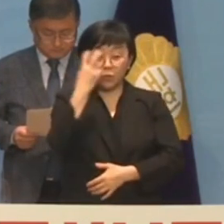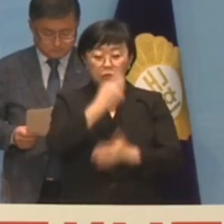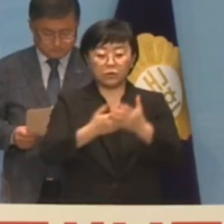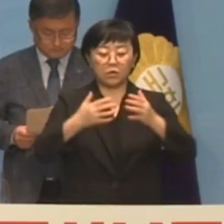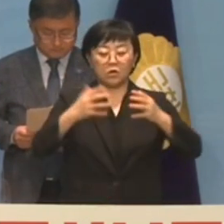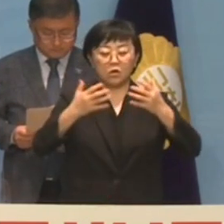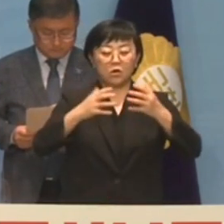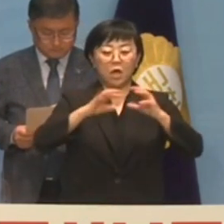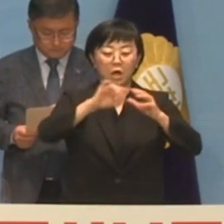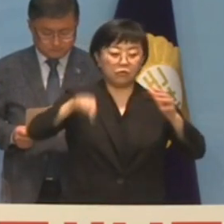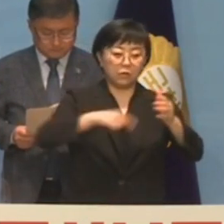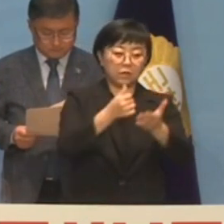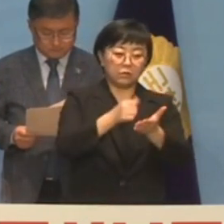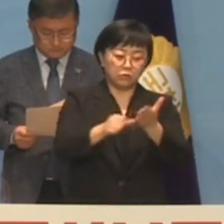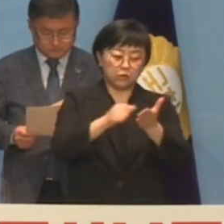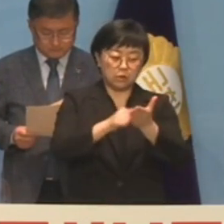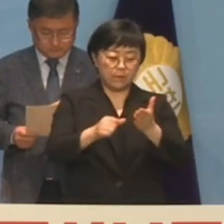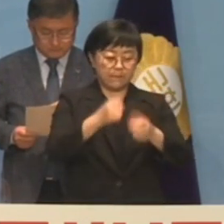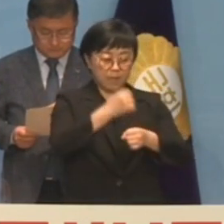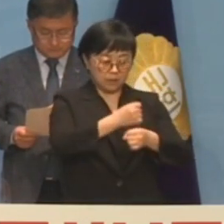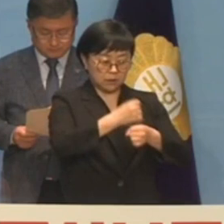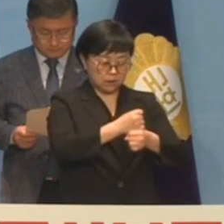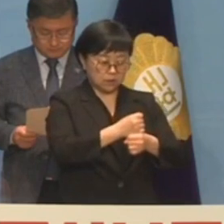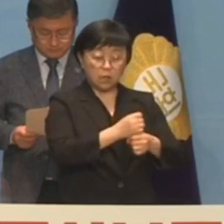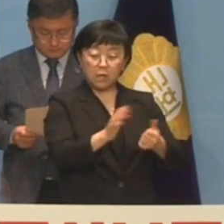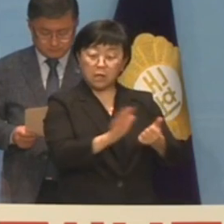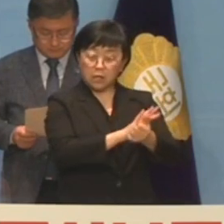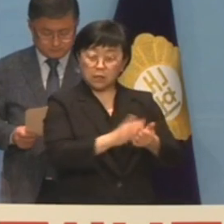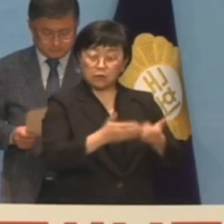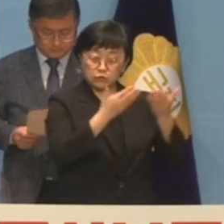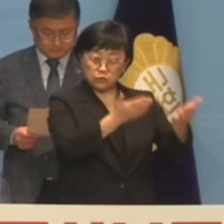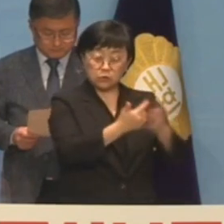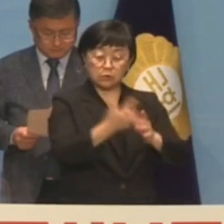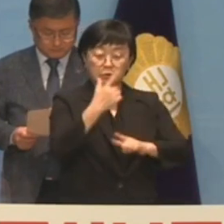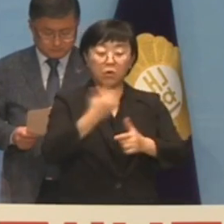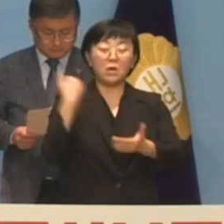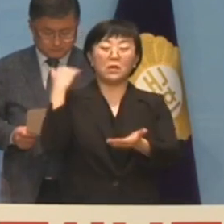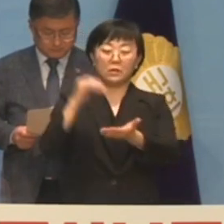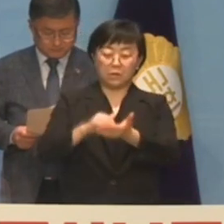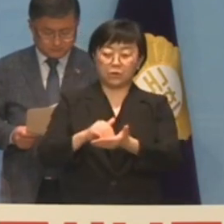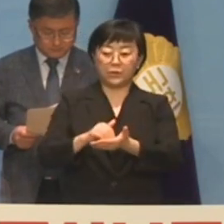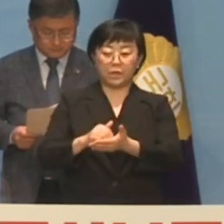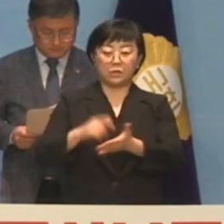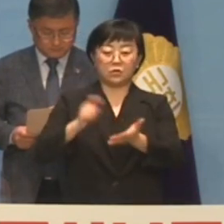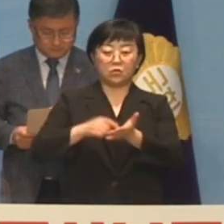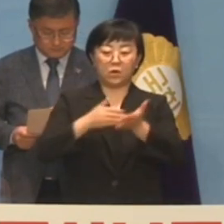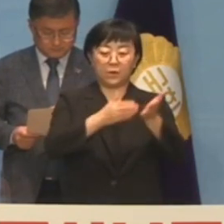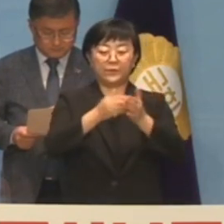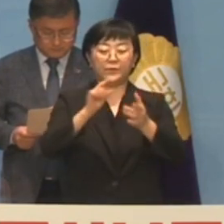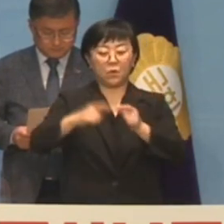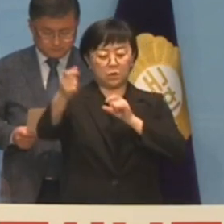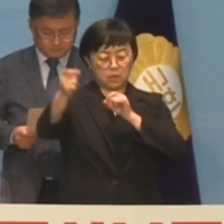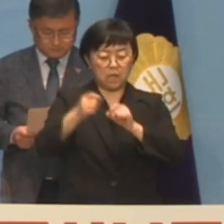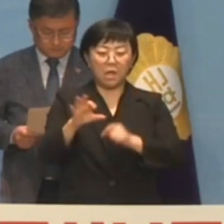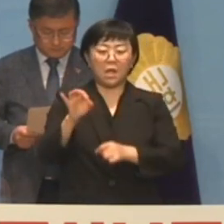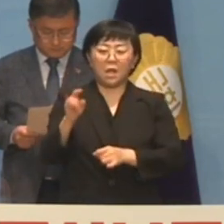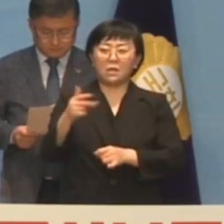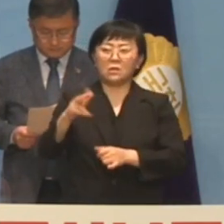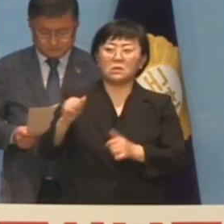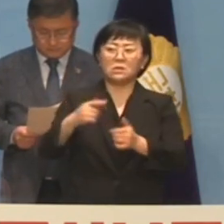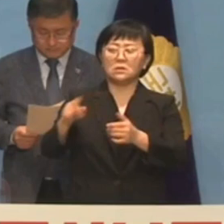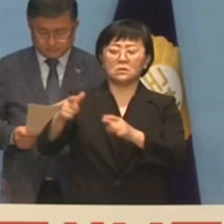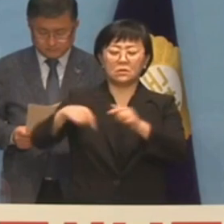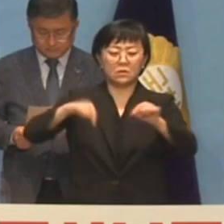국내 생산품에 대한 우대 조치를 원상복구할 것을 강력히 촉구한다. 나아가 근시안적인 에너지 정책에서